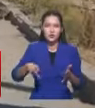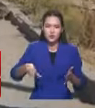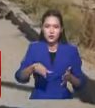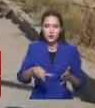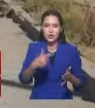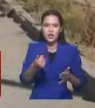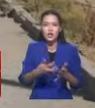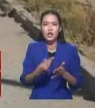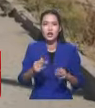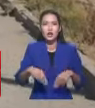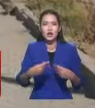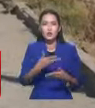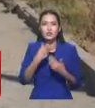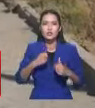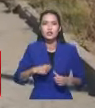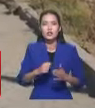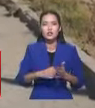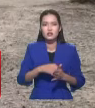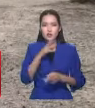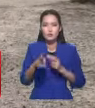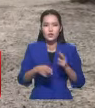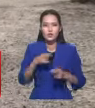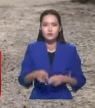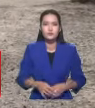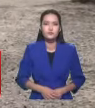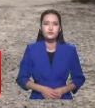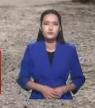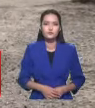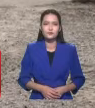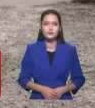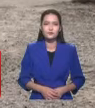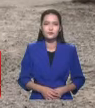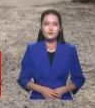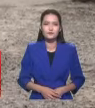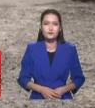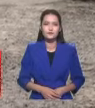неге ақша үнемдеп отырғанын түсінбейді. Базаргүл Нәдірқызы, Нұрбол Мұғалім, Астана Таймс, Атырау.